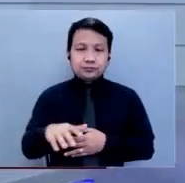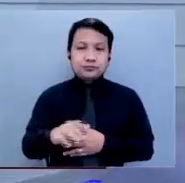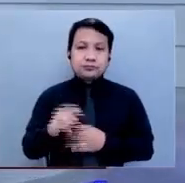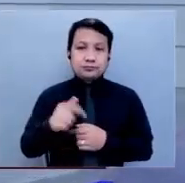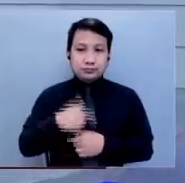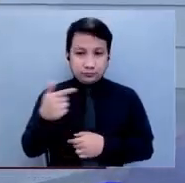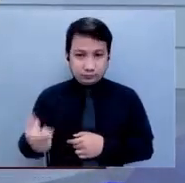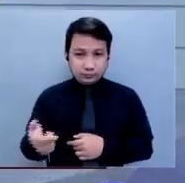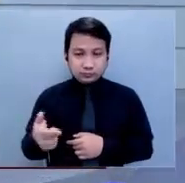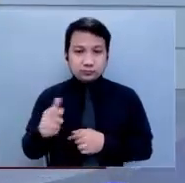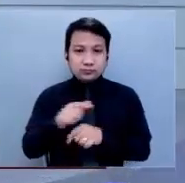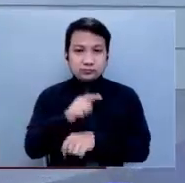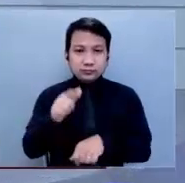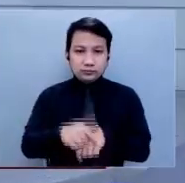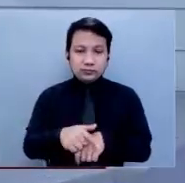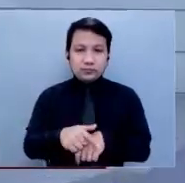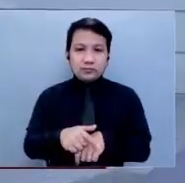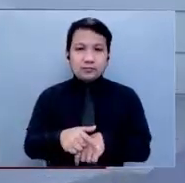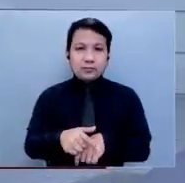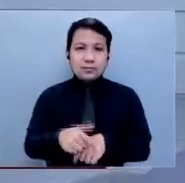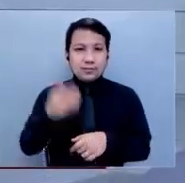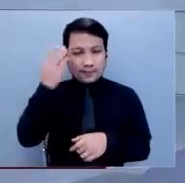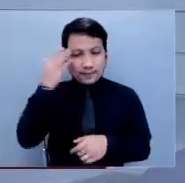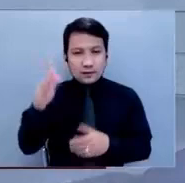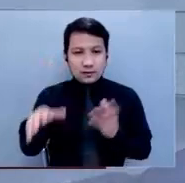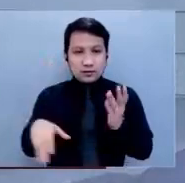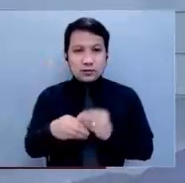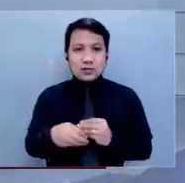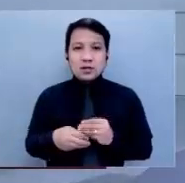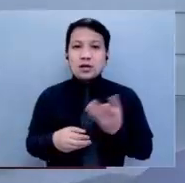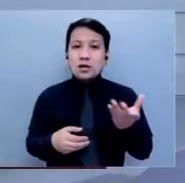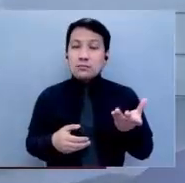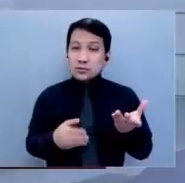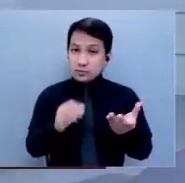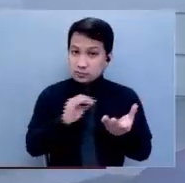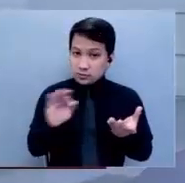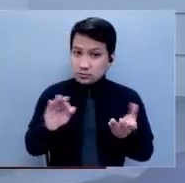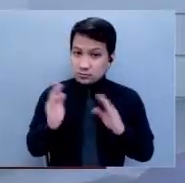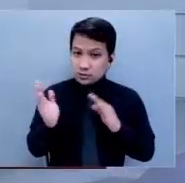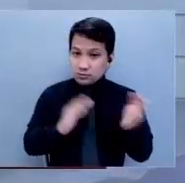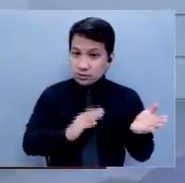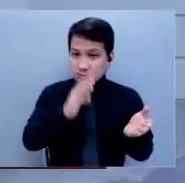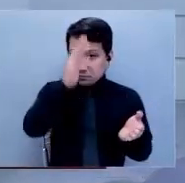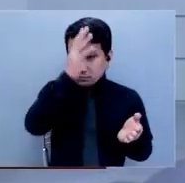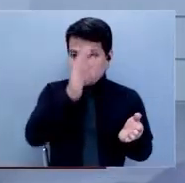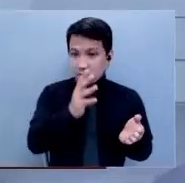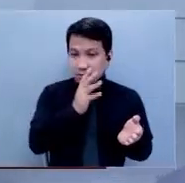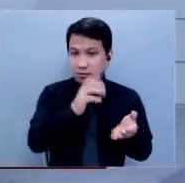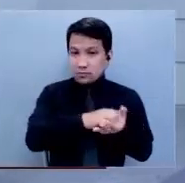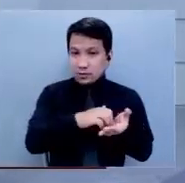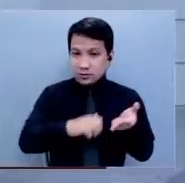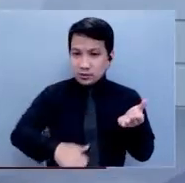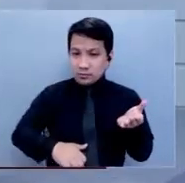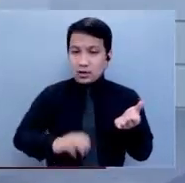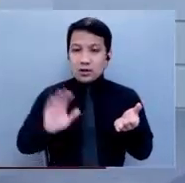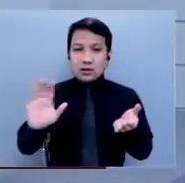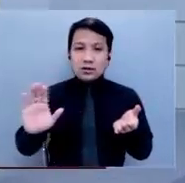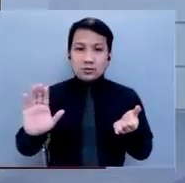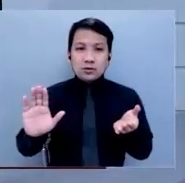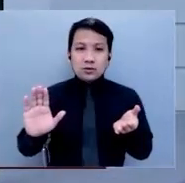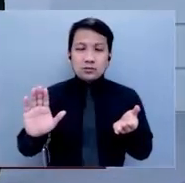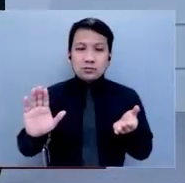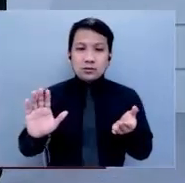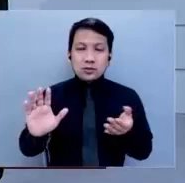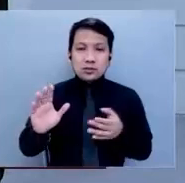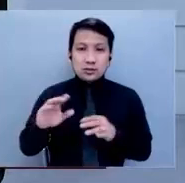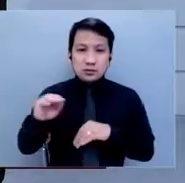nila. Opo, baka lang po hindi niyo alam, kung kayo po ay namatayan na magulang, kakaltasan dapat ng buwis yung inyong